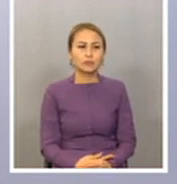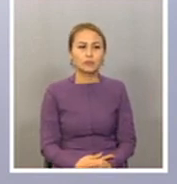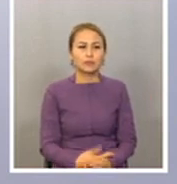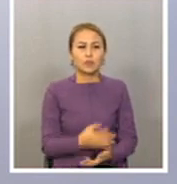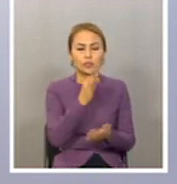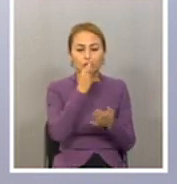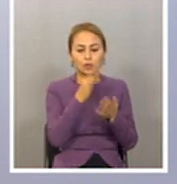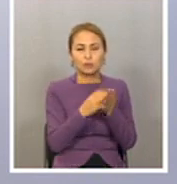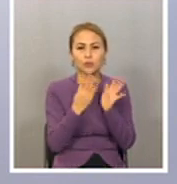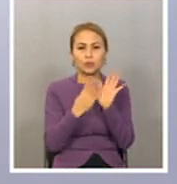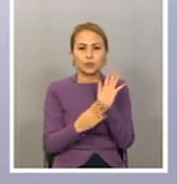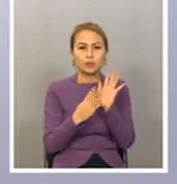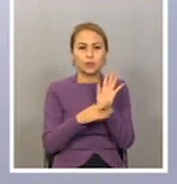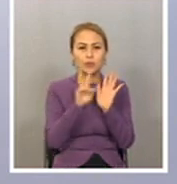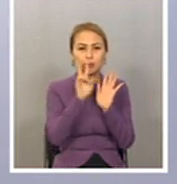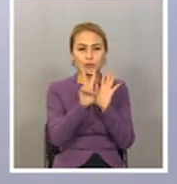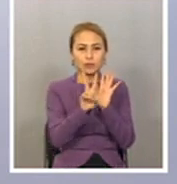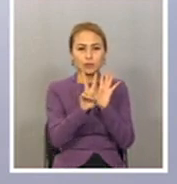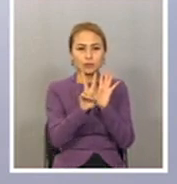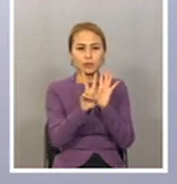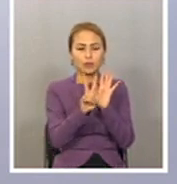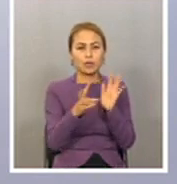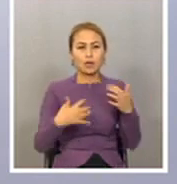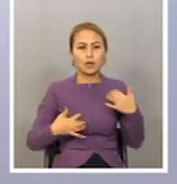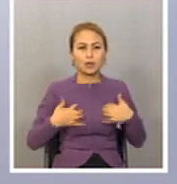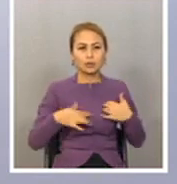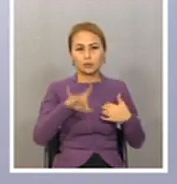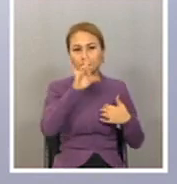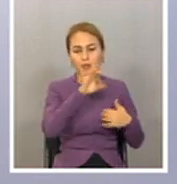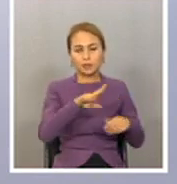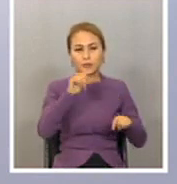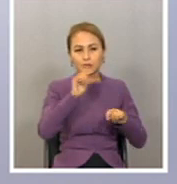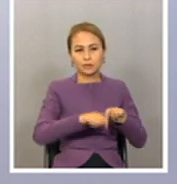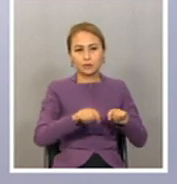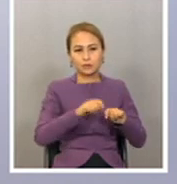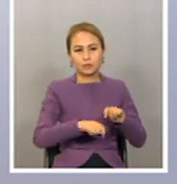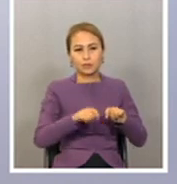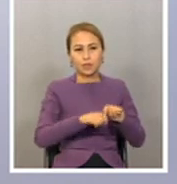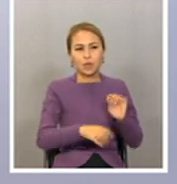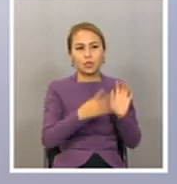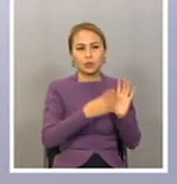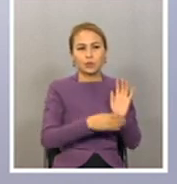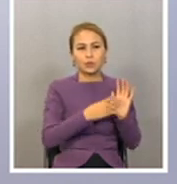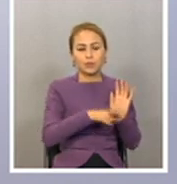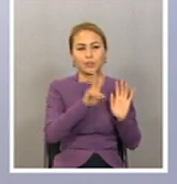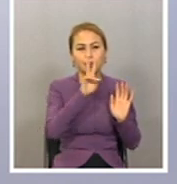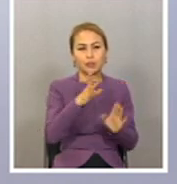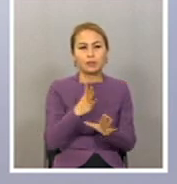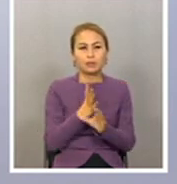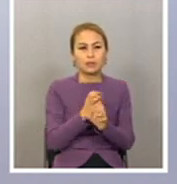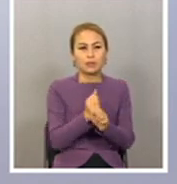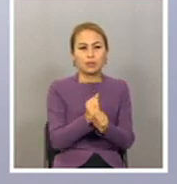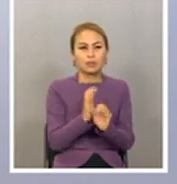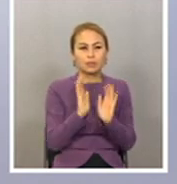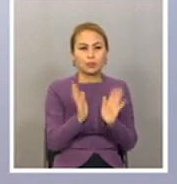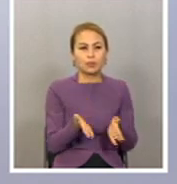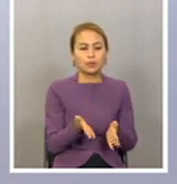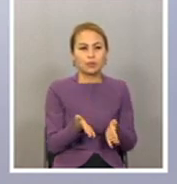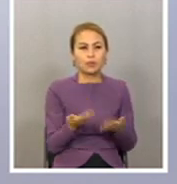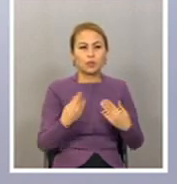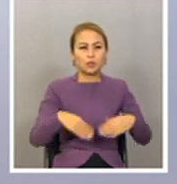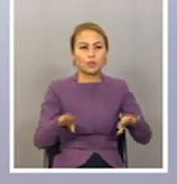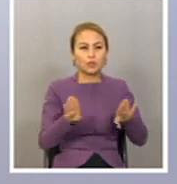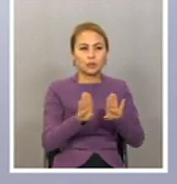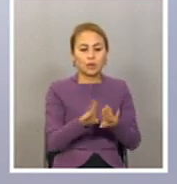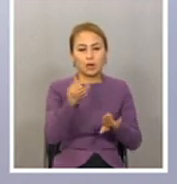жауабы 90-нан 2 шығады. Асықпаймыз, тексереміз, е? 90 мен 2 қысқаратын болып тұр бұл жерде. Сондықтан